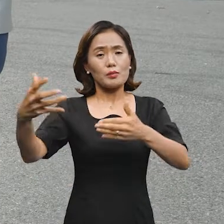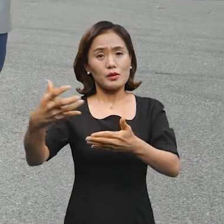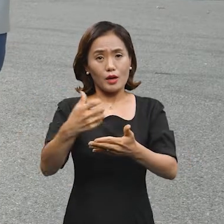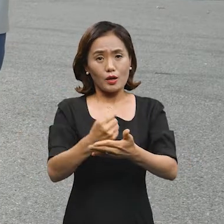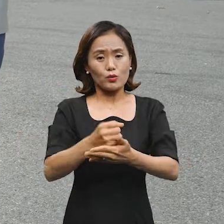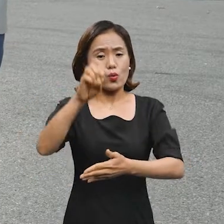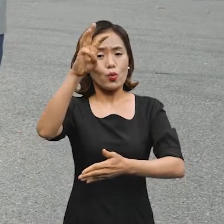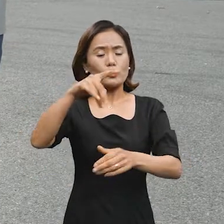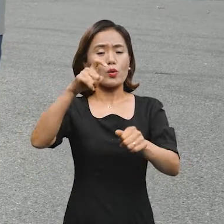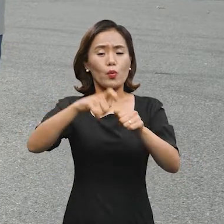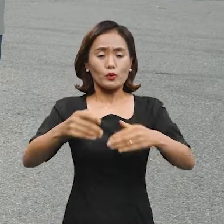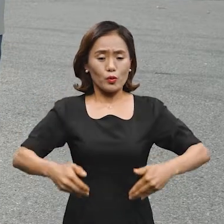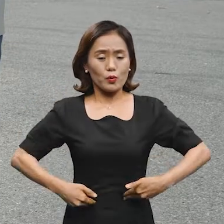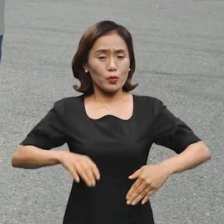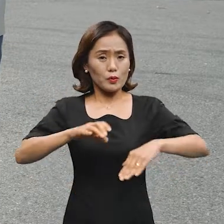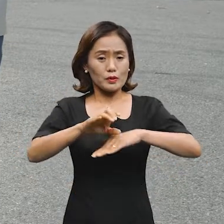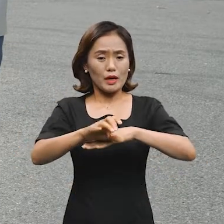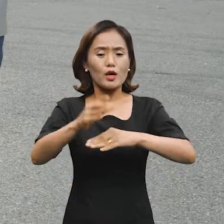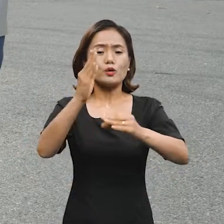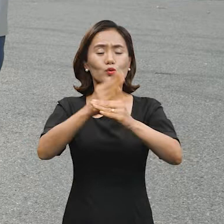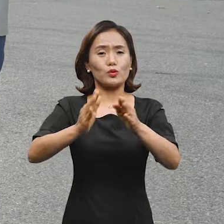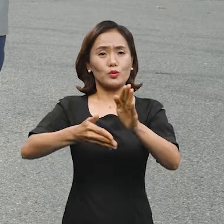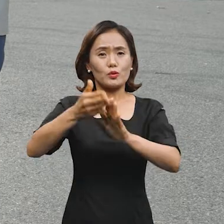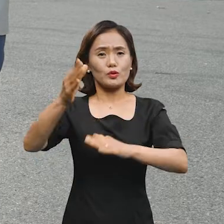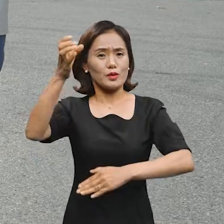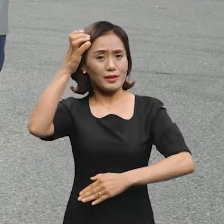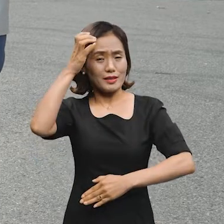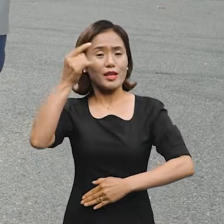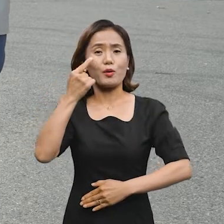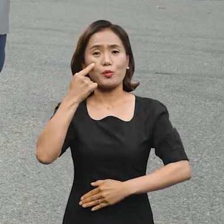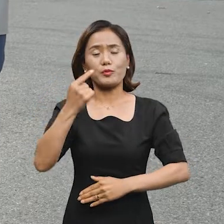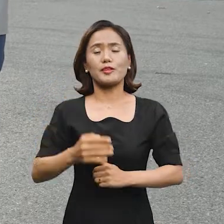사업을 통해 광주가 목적기반차 생산 거점 도시로